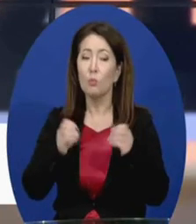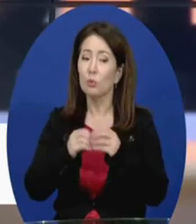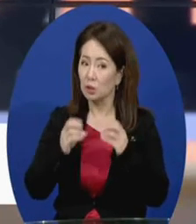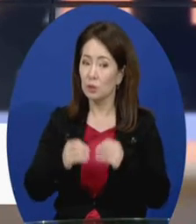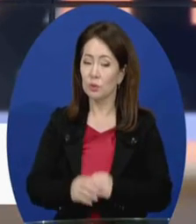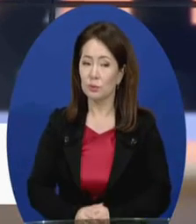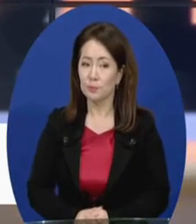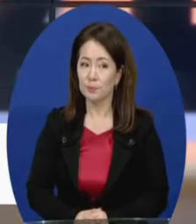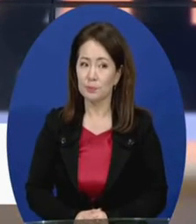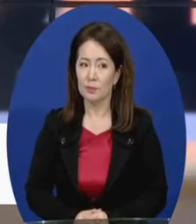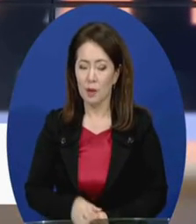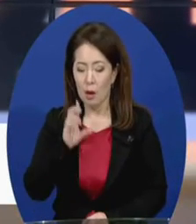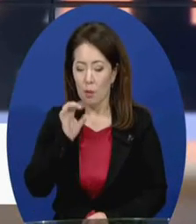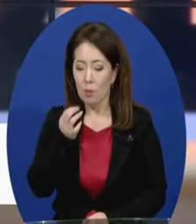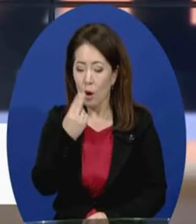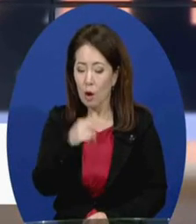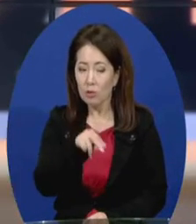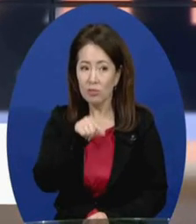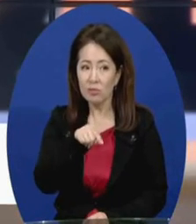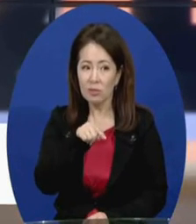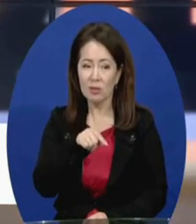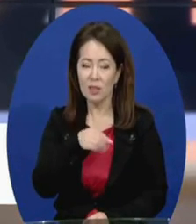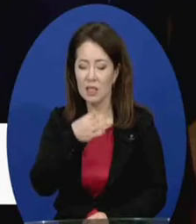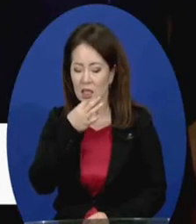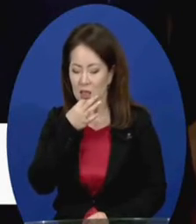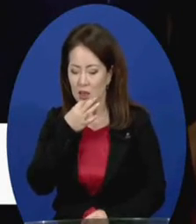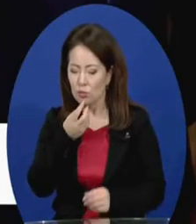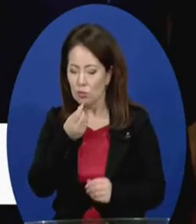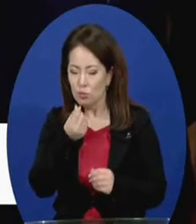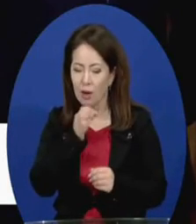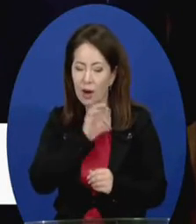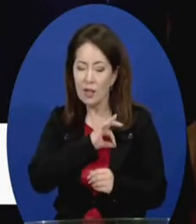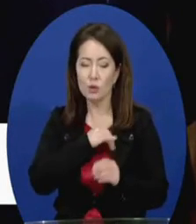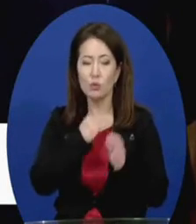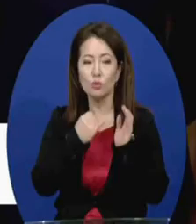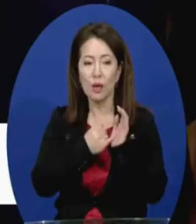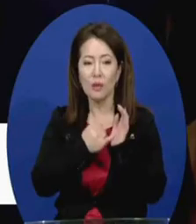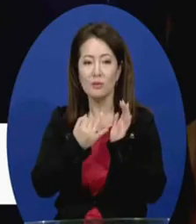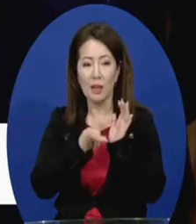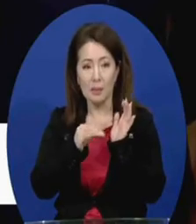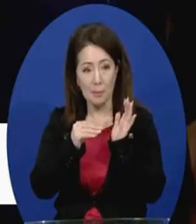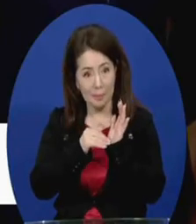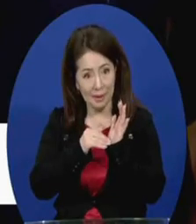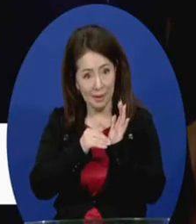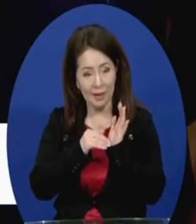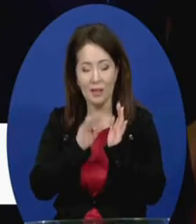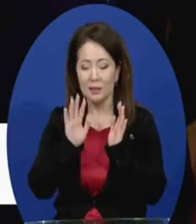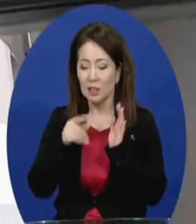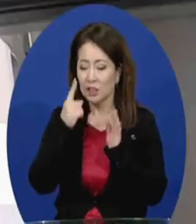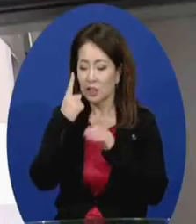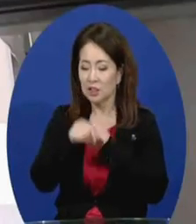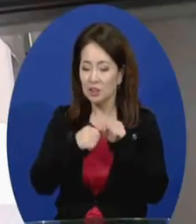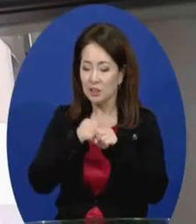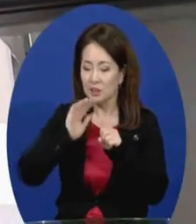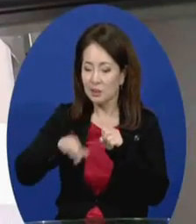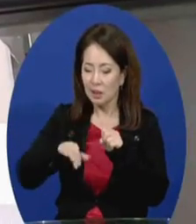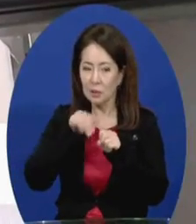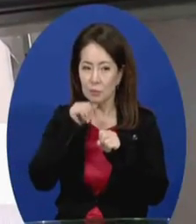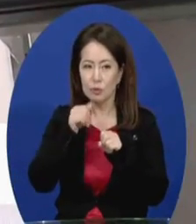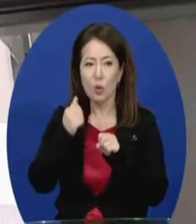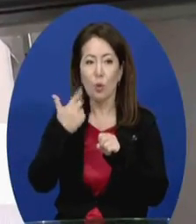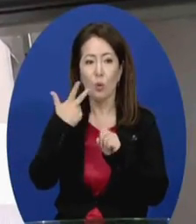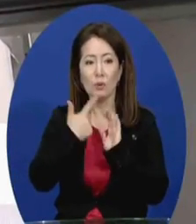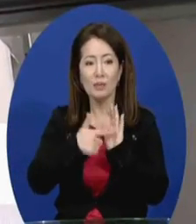байна да. Бондын үр өгөөжийг урьдчилсан байдлаар 670 сая төгрөгөөр тооцож байна. Үр өгөөжийг заавал 1 жилийн дараа бус 3 сарын доторч ашигаа хүртэх боломж